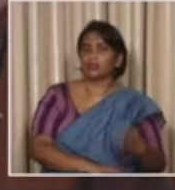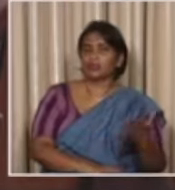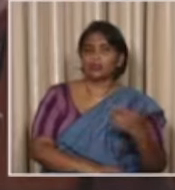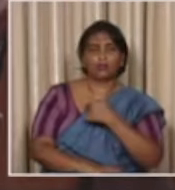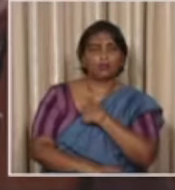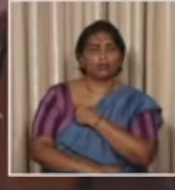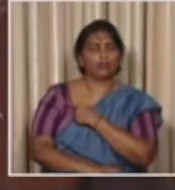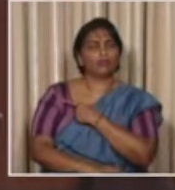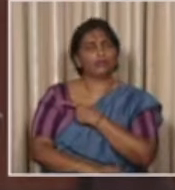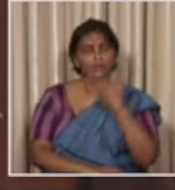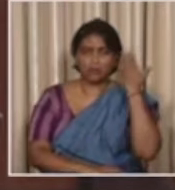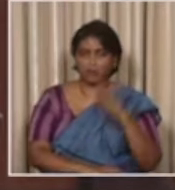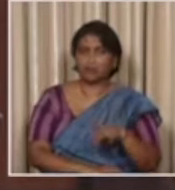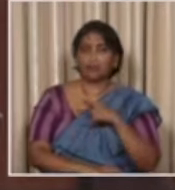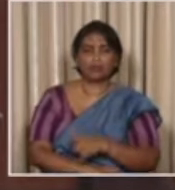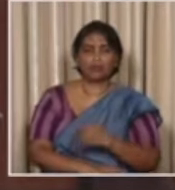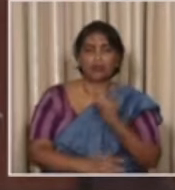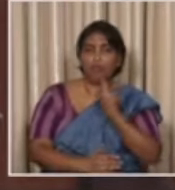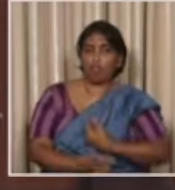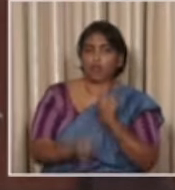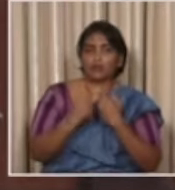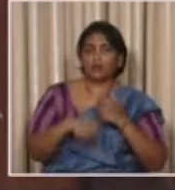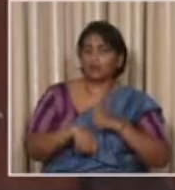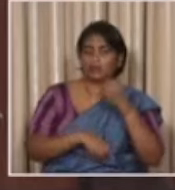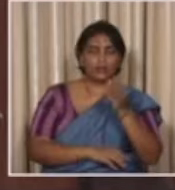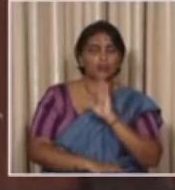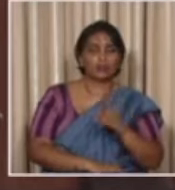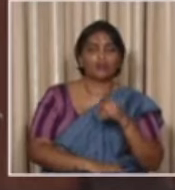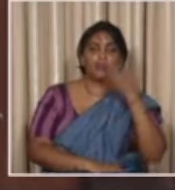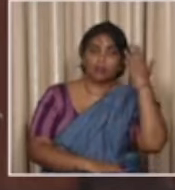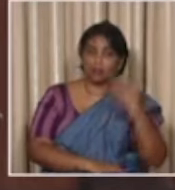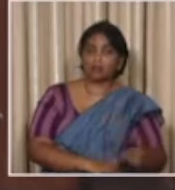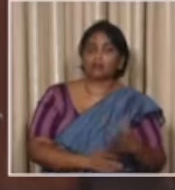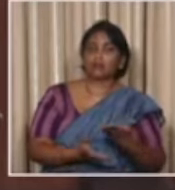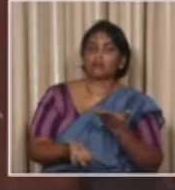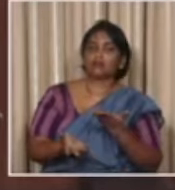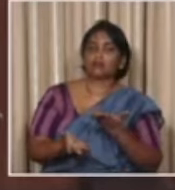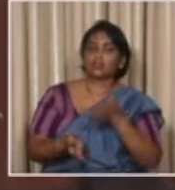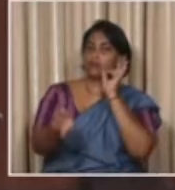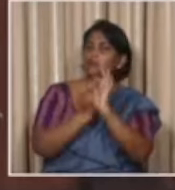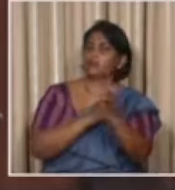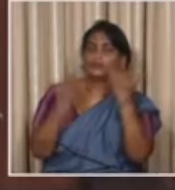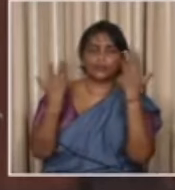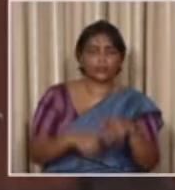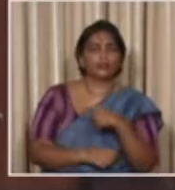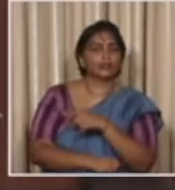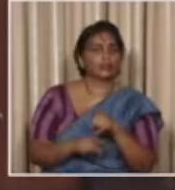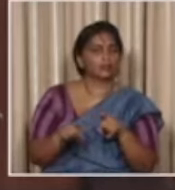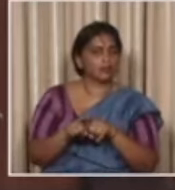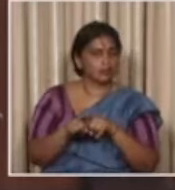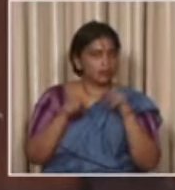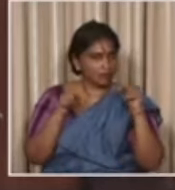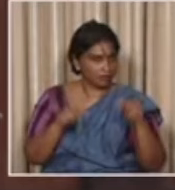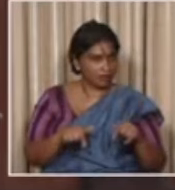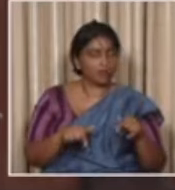පපුව අමාරුවක් ඇදලා මැරුණා කියලා කියන්නේ. හැබැයි ඒකට පෝස්ට් මෝර්ටම් එකක්වත් කරන්න ඉඩ දෙන්නේ නැතුව එයාගේ බොඩි එක ක්‍රිමේට් කරා. එයාගේ බොඩි එක පිච්චුවා. ඉතින් ඒක නිසා